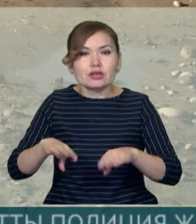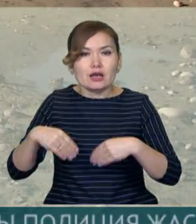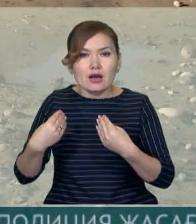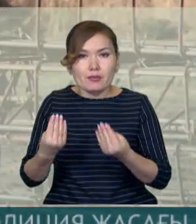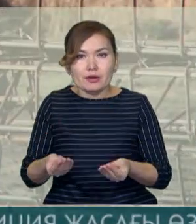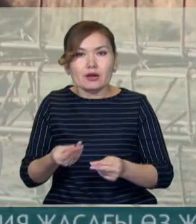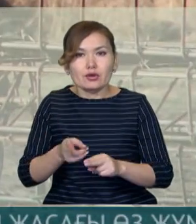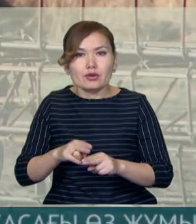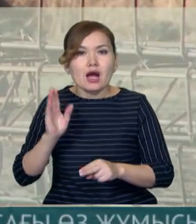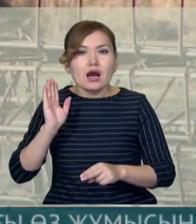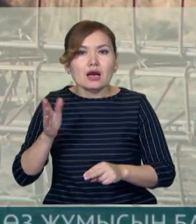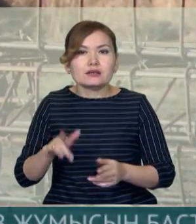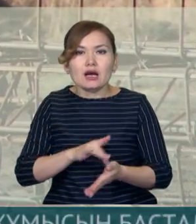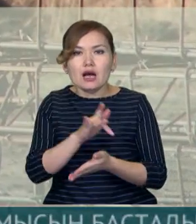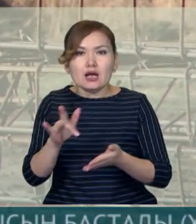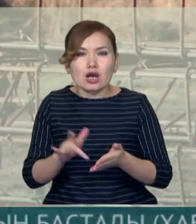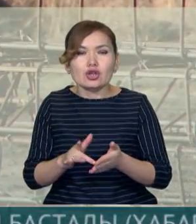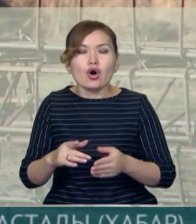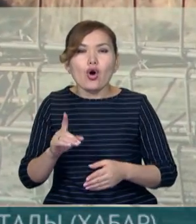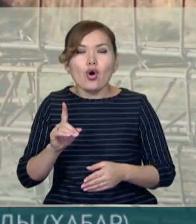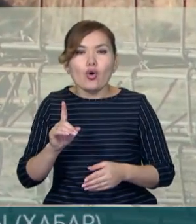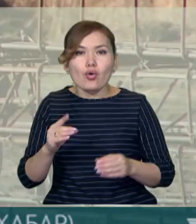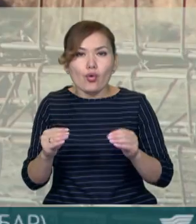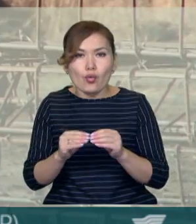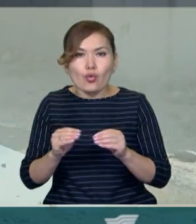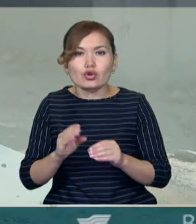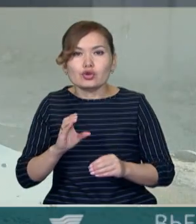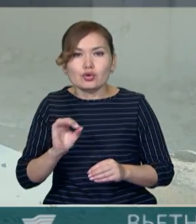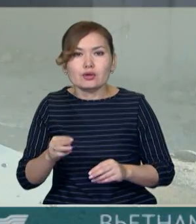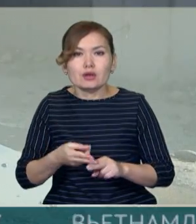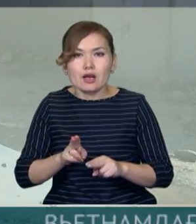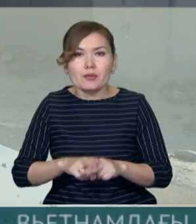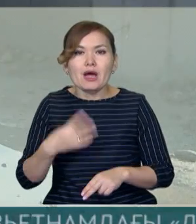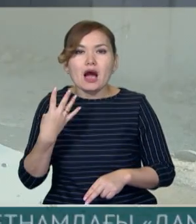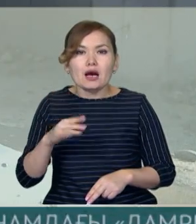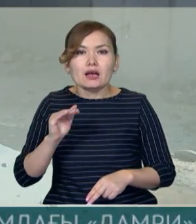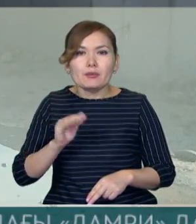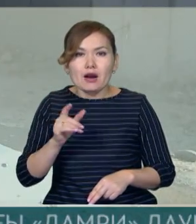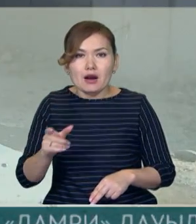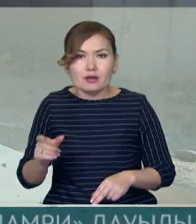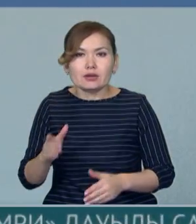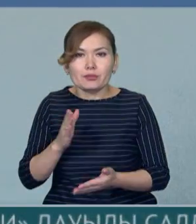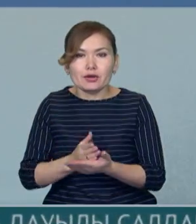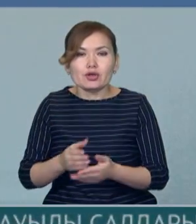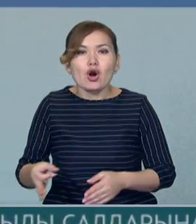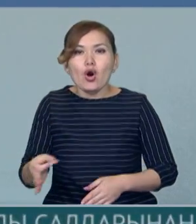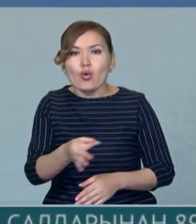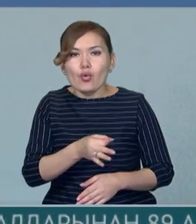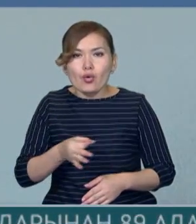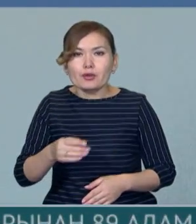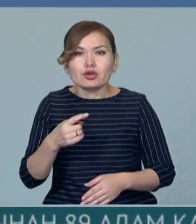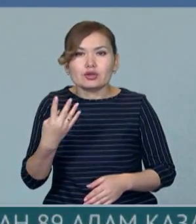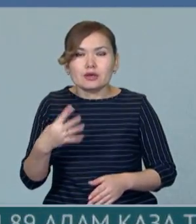азаматтарға беріледі. Қазір қалада 10 сотқа үміткерлер қатары 40 мыңға жуық болса, облыс бойынша 148